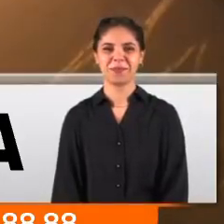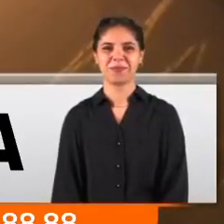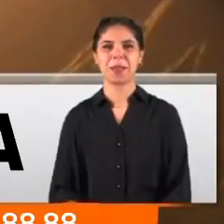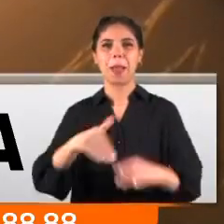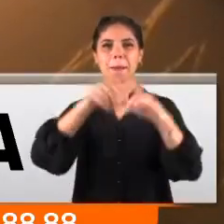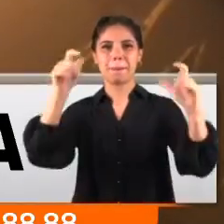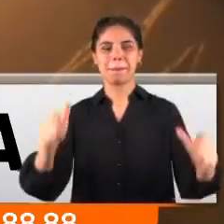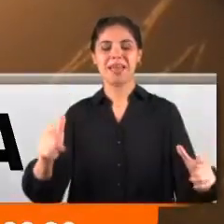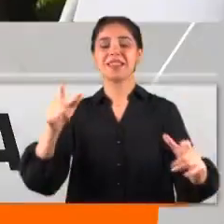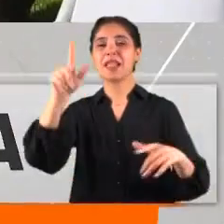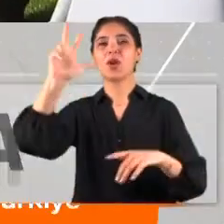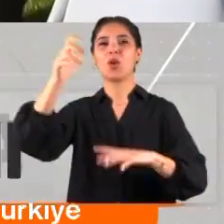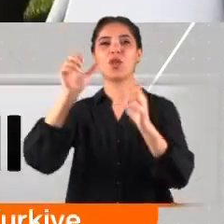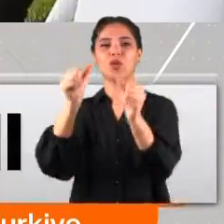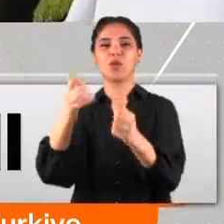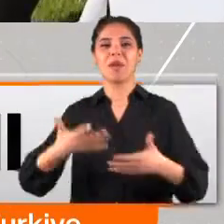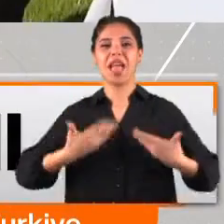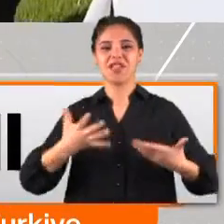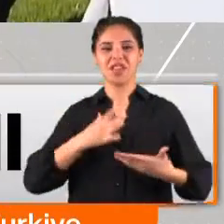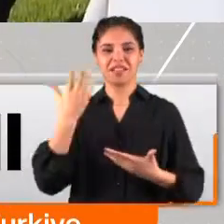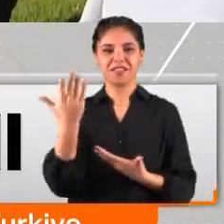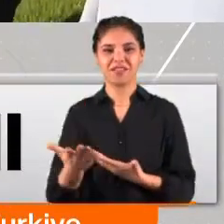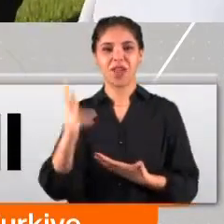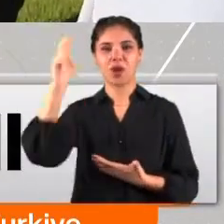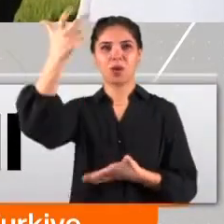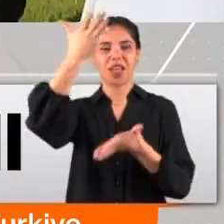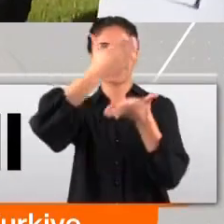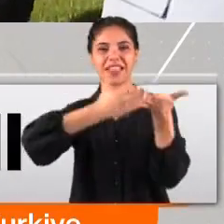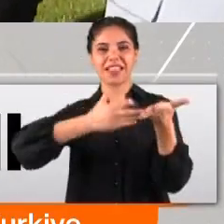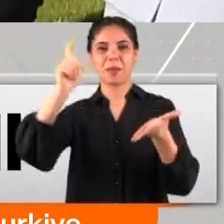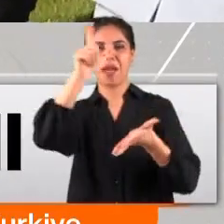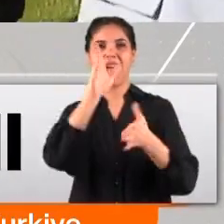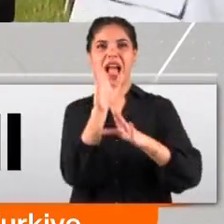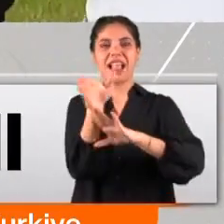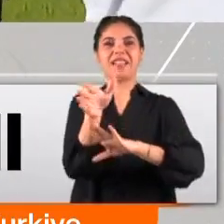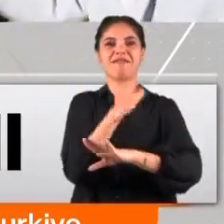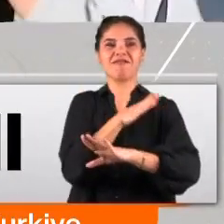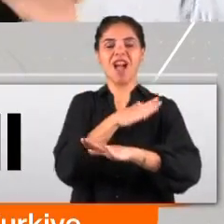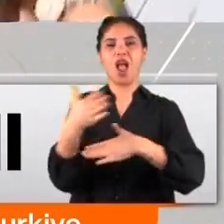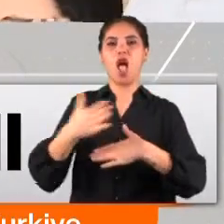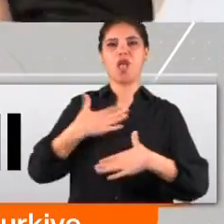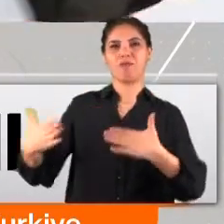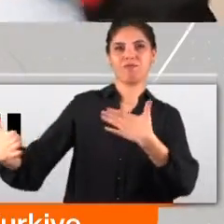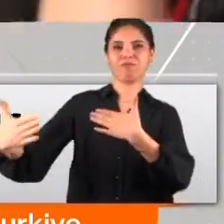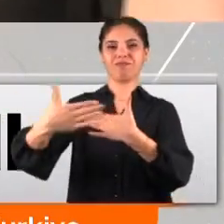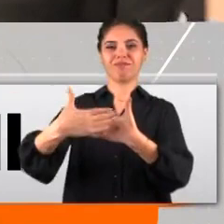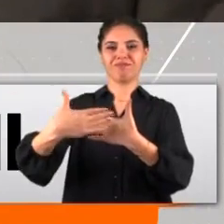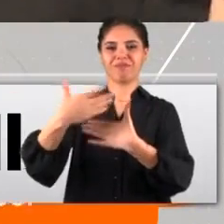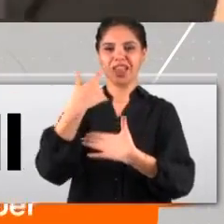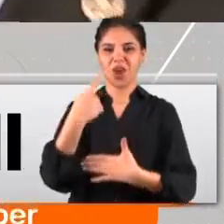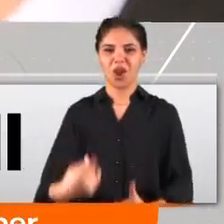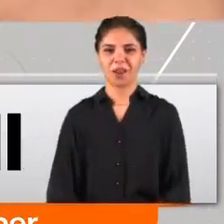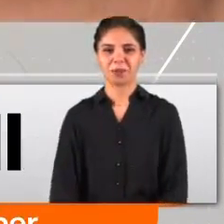Mecliste de tutulma heyecanı vardı. Erkan Başkanım, bakın güneşin yarısına ay girmiş oldu şu anda. Bakın, göremiyoruz efendim, ben